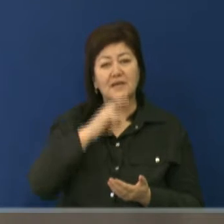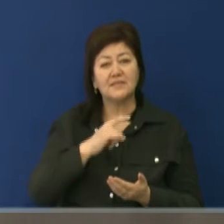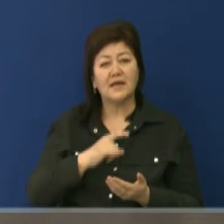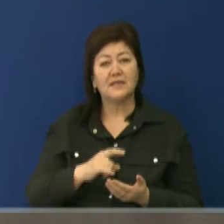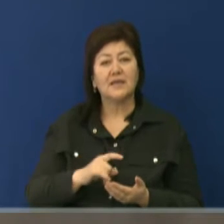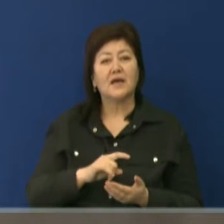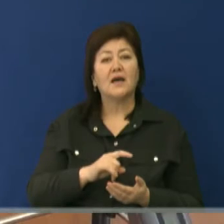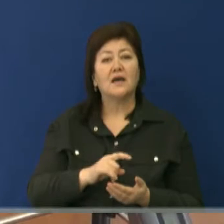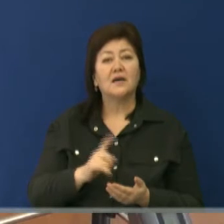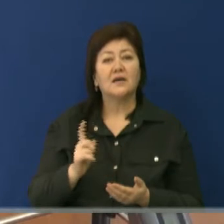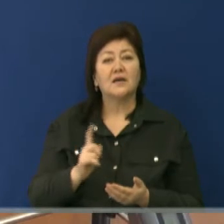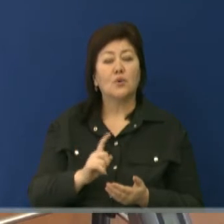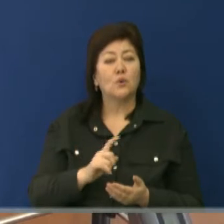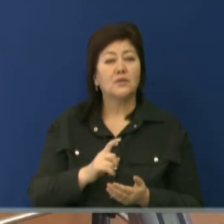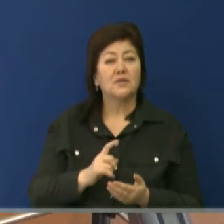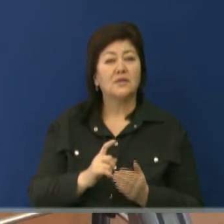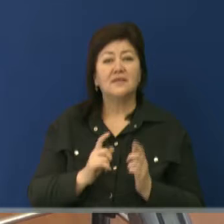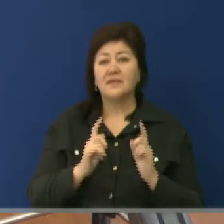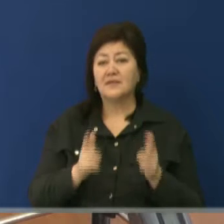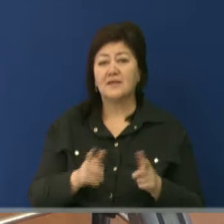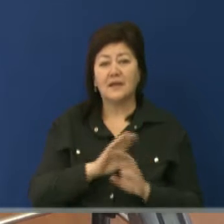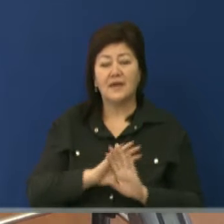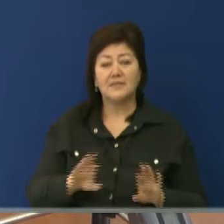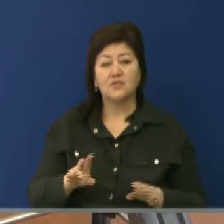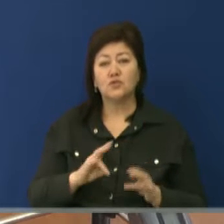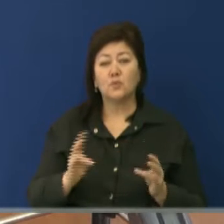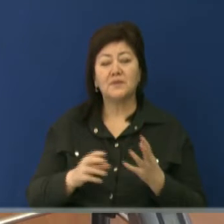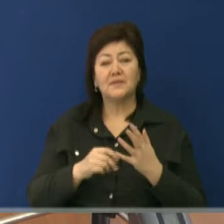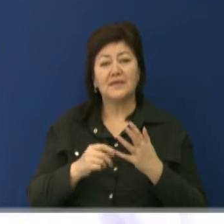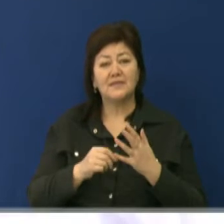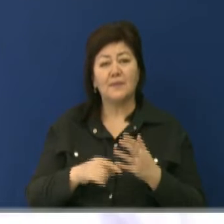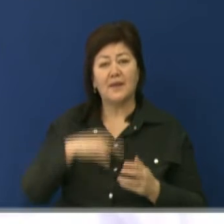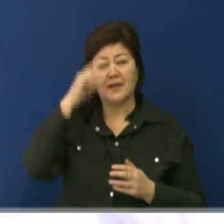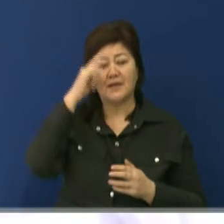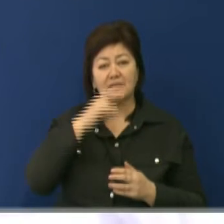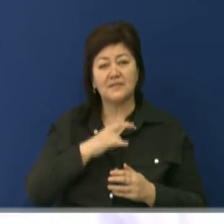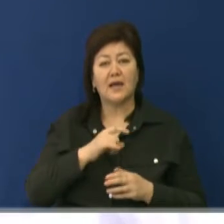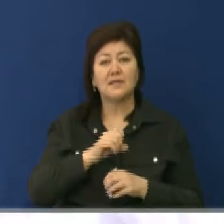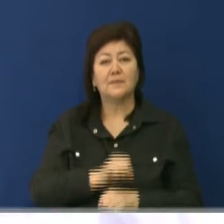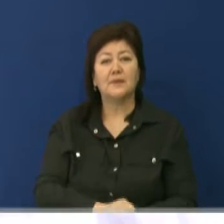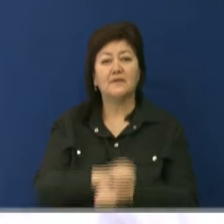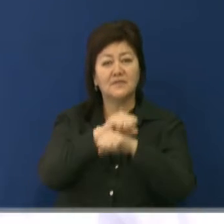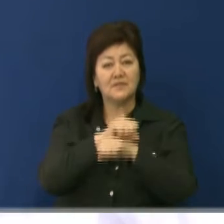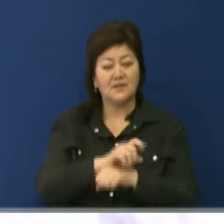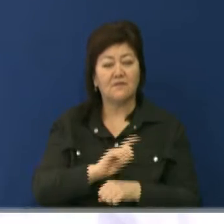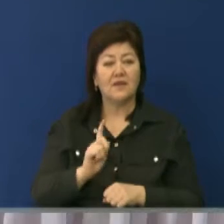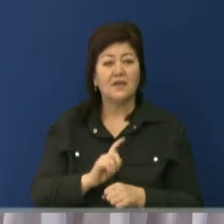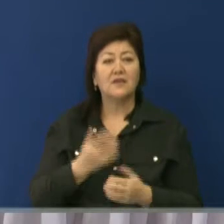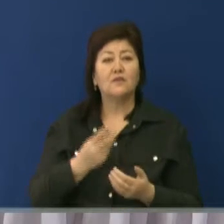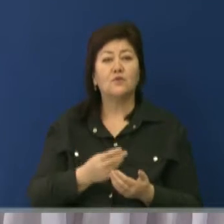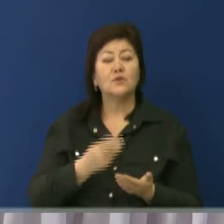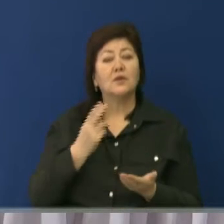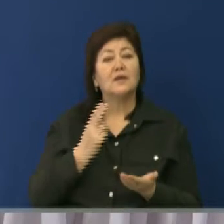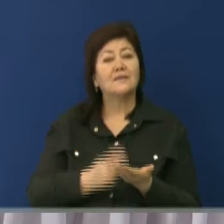қарудан бас тартқан алғашқы ел болып қана қоймай, адам өмірі мен денсаулығын бәрінен жоғары қоятын мемлекет ретінде үлгі екенін